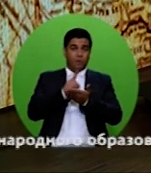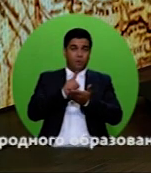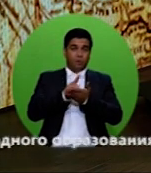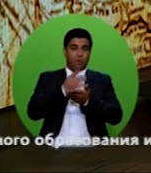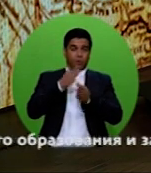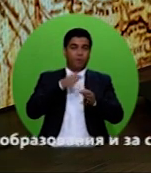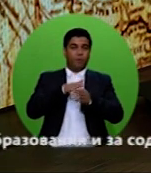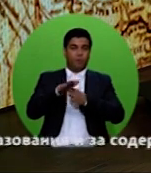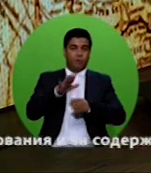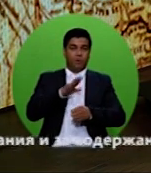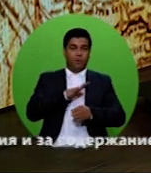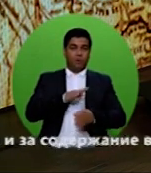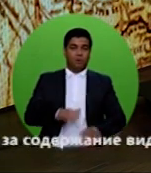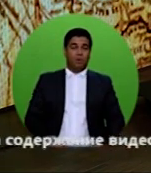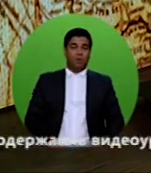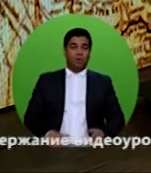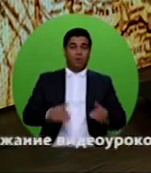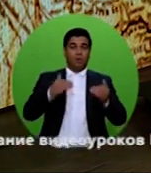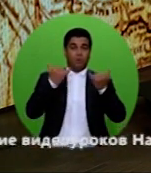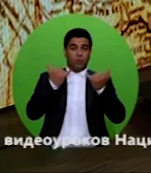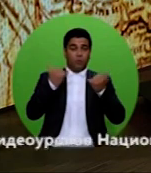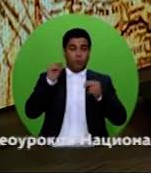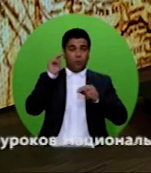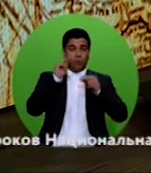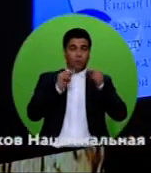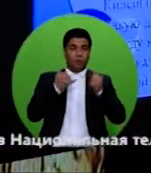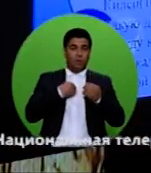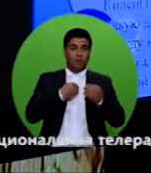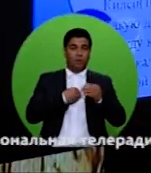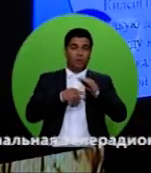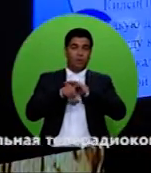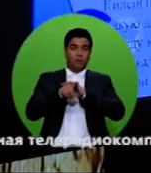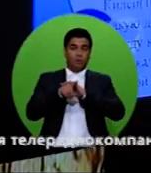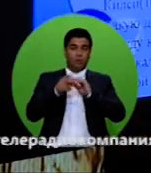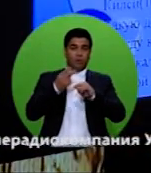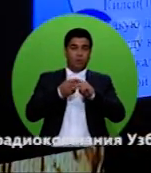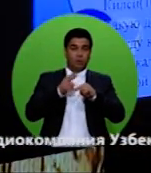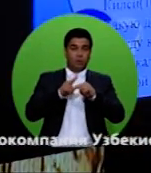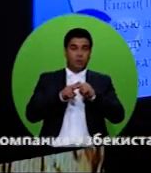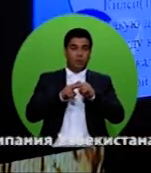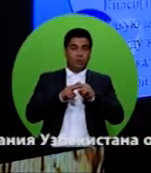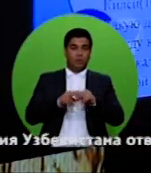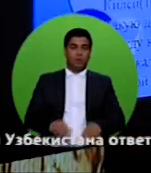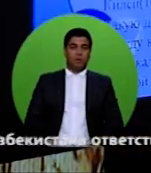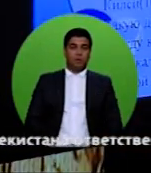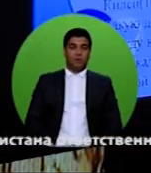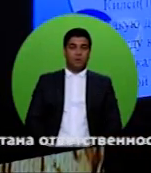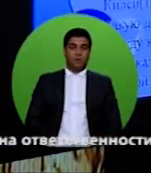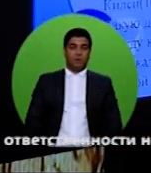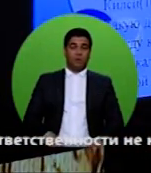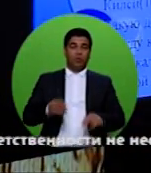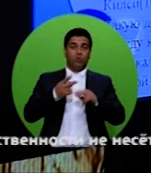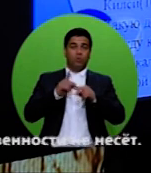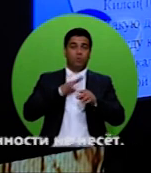вы выполнили. А сегодняшний урок я хочу начать с умственной разминки. И